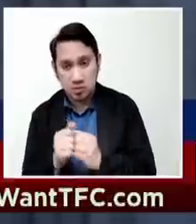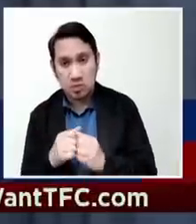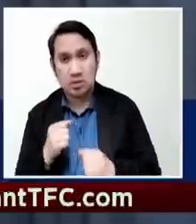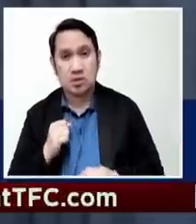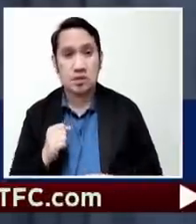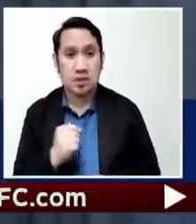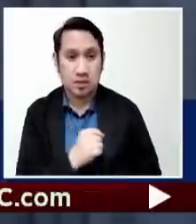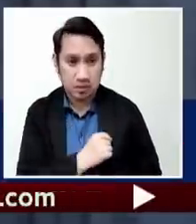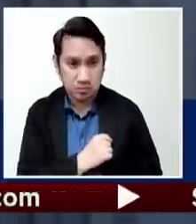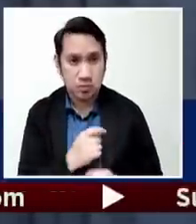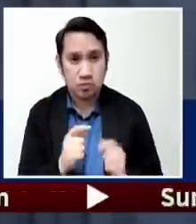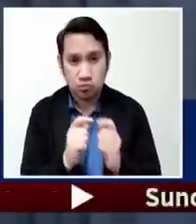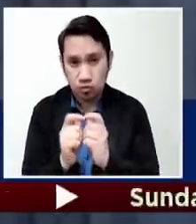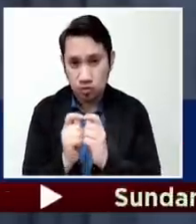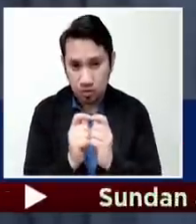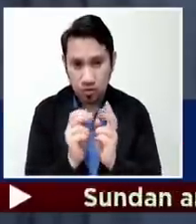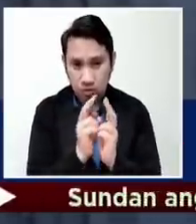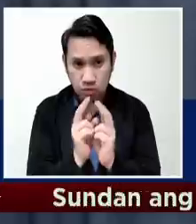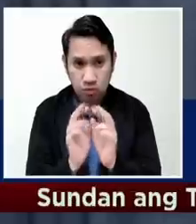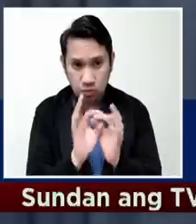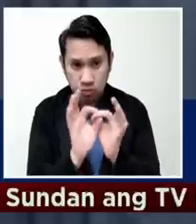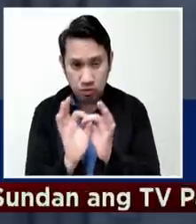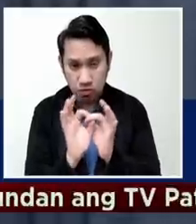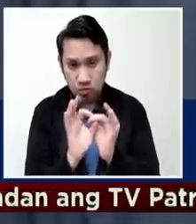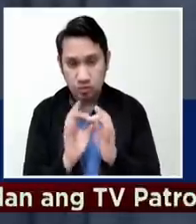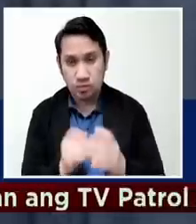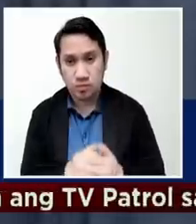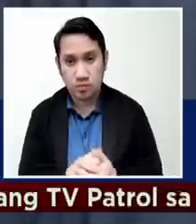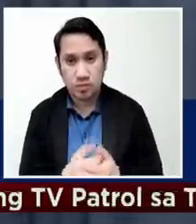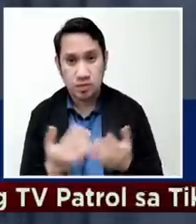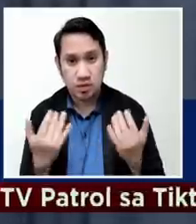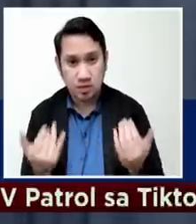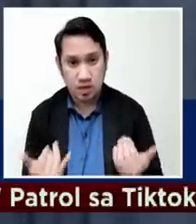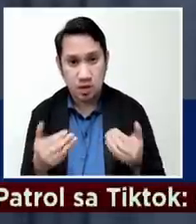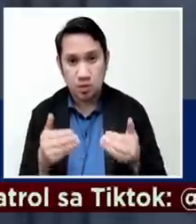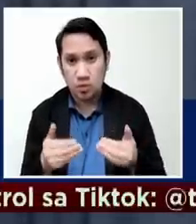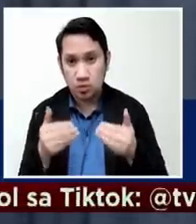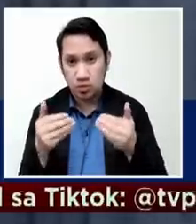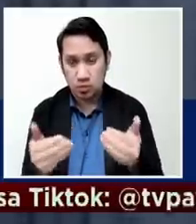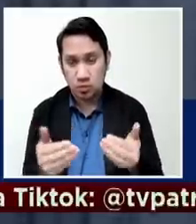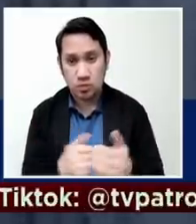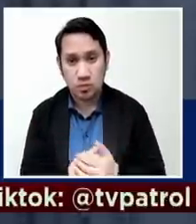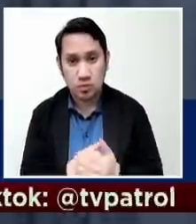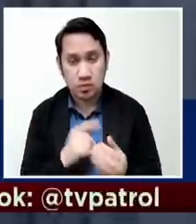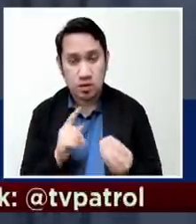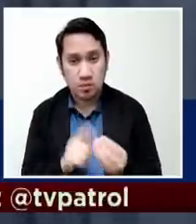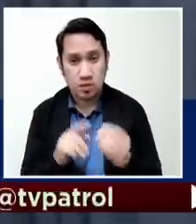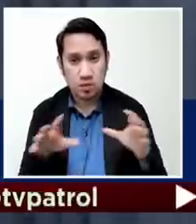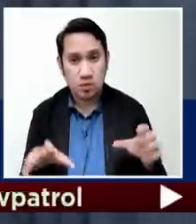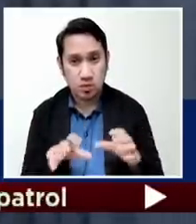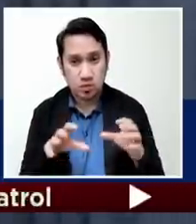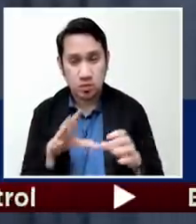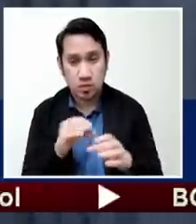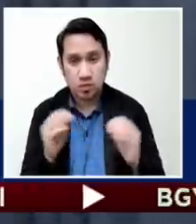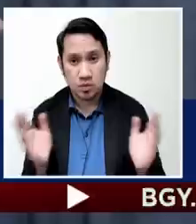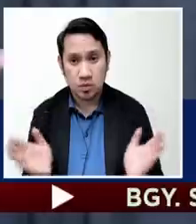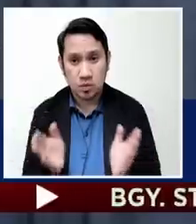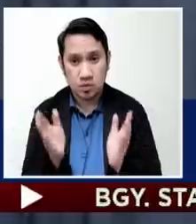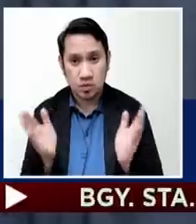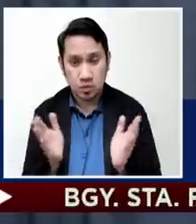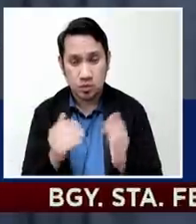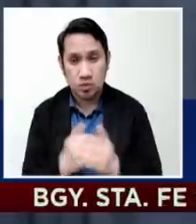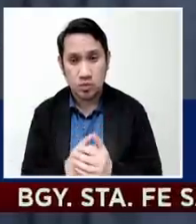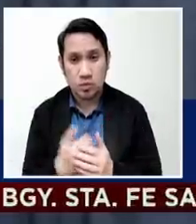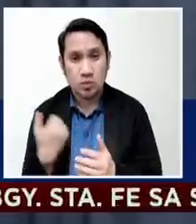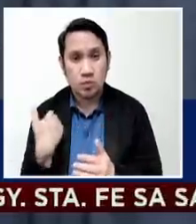At ngayon, nasa kamay ng executive na ituloy yung kanilang mga actions at may encouragement kami, may urging